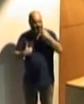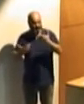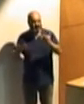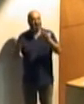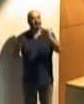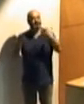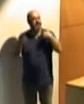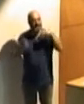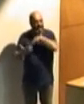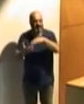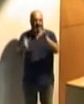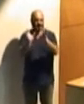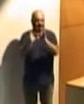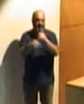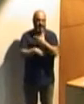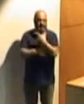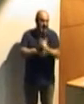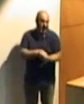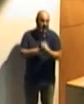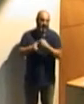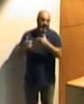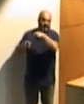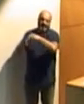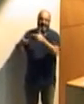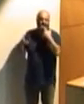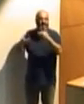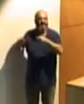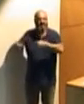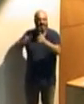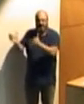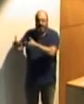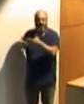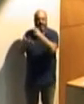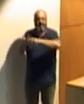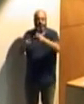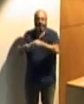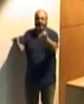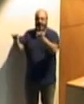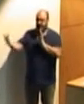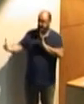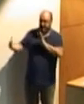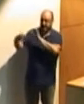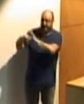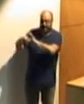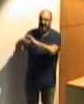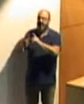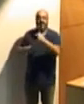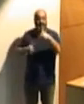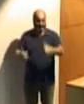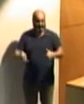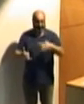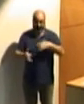on est très heureux aussi de ce partenariat avec la direction de la lecture publique donc vous avez aussi une exposition